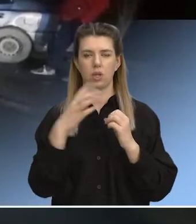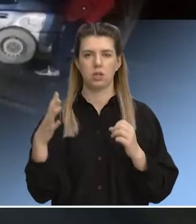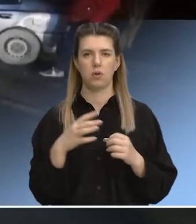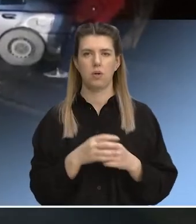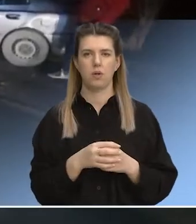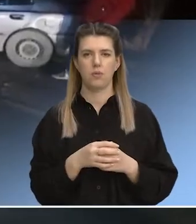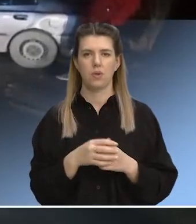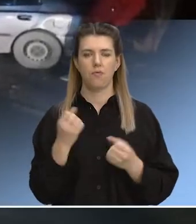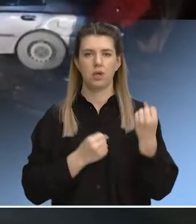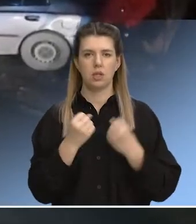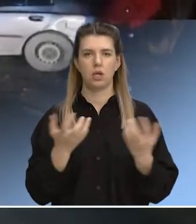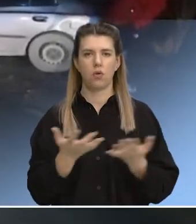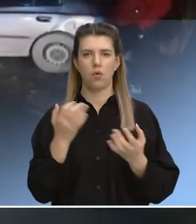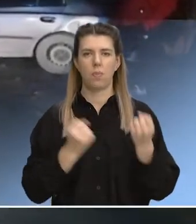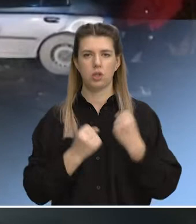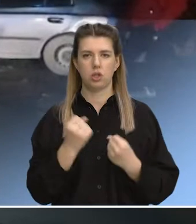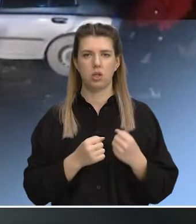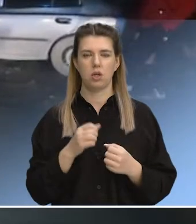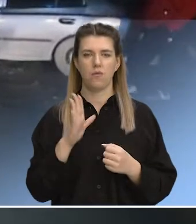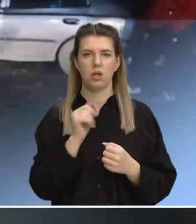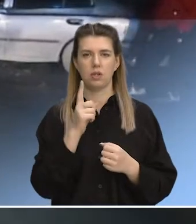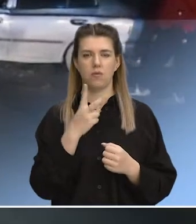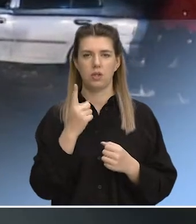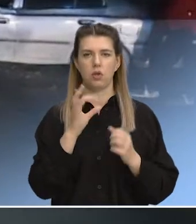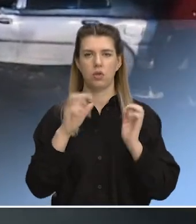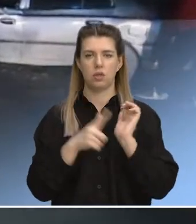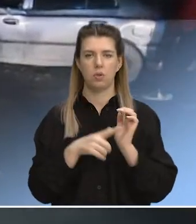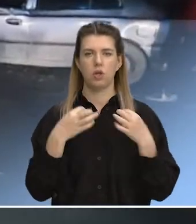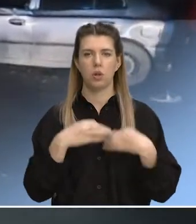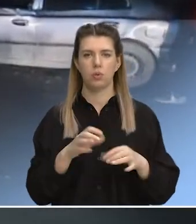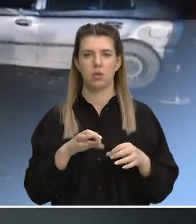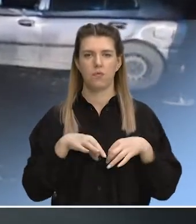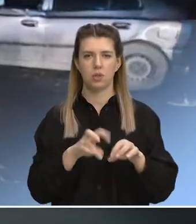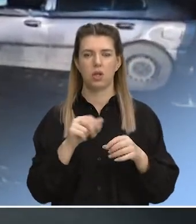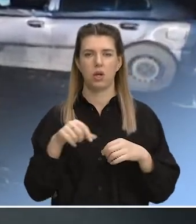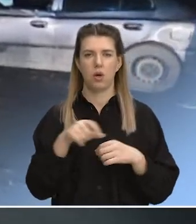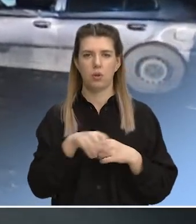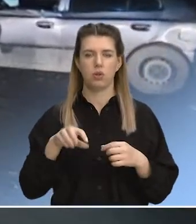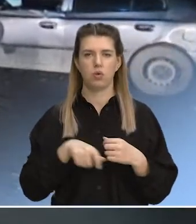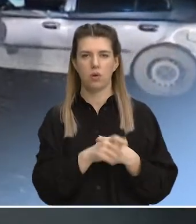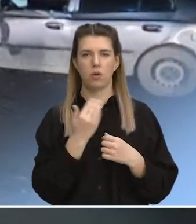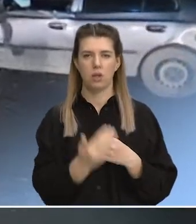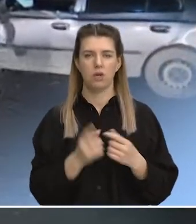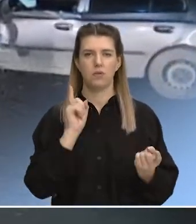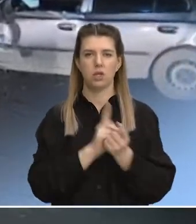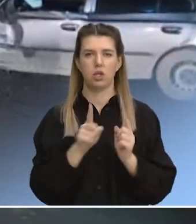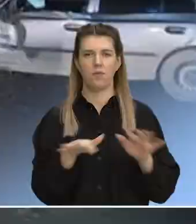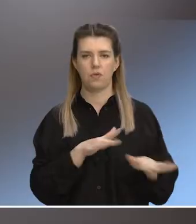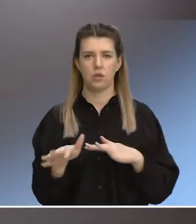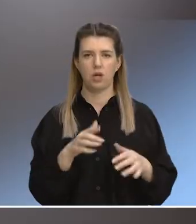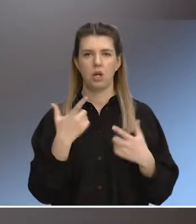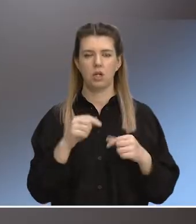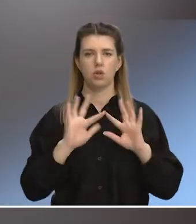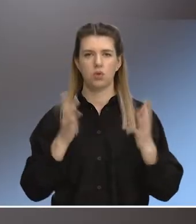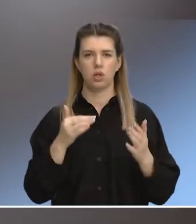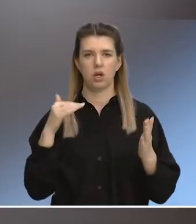по предварительным данным, водитель легкового автомобиля ВАЗ-2107 допустил выезд на полосу дороги, предназначенную для встречного движения,